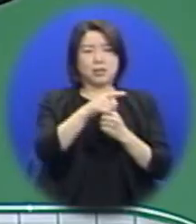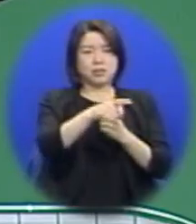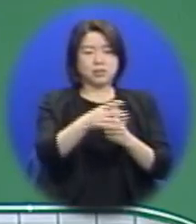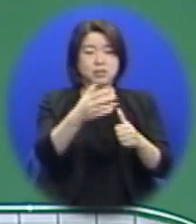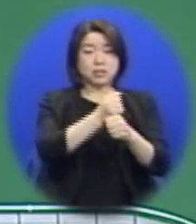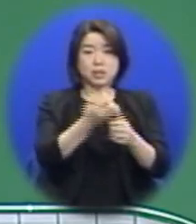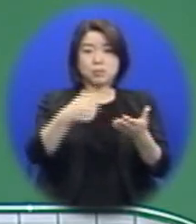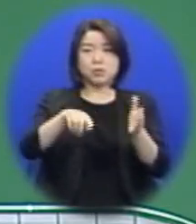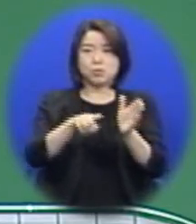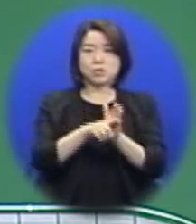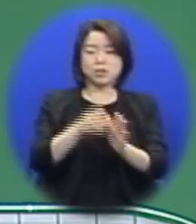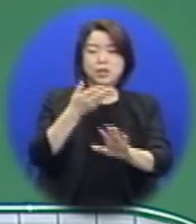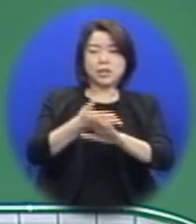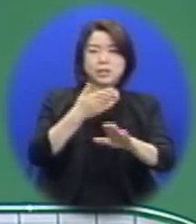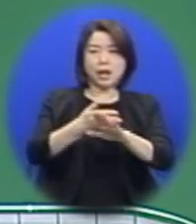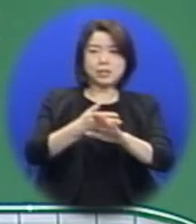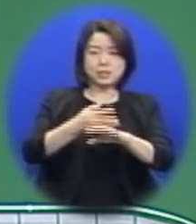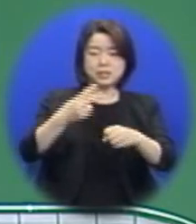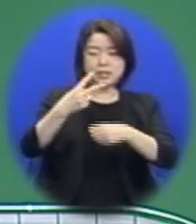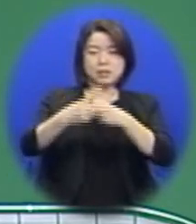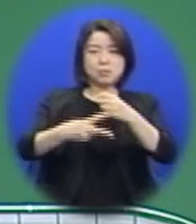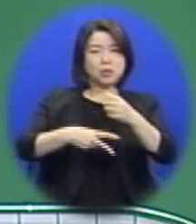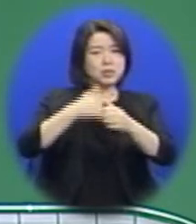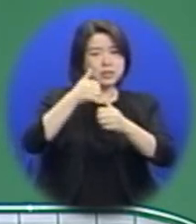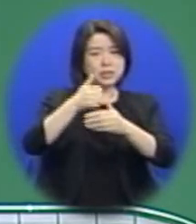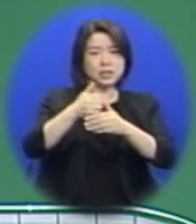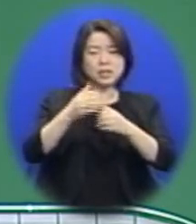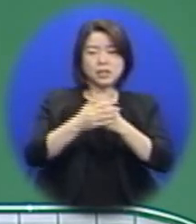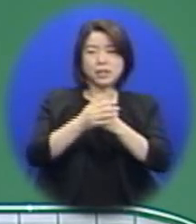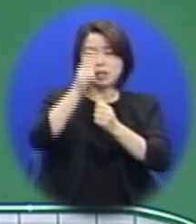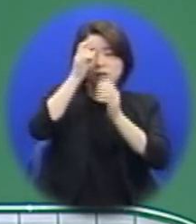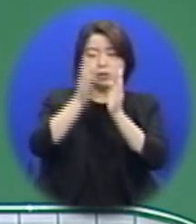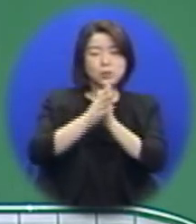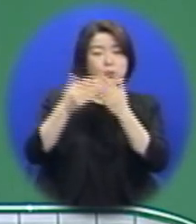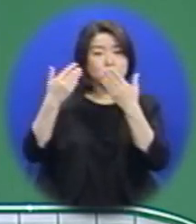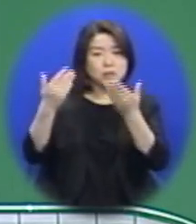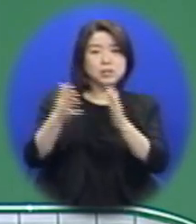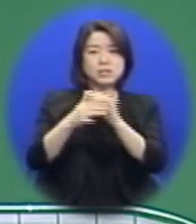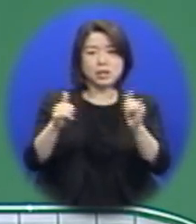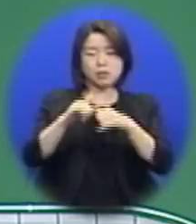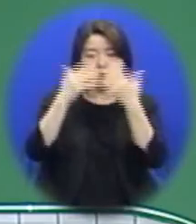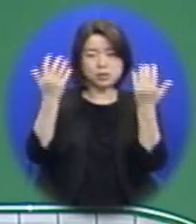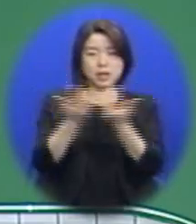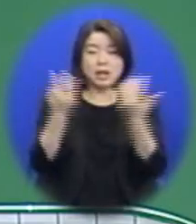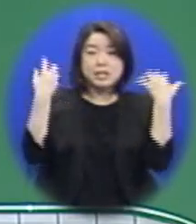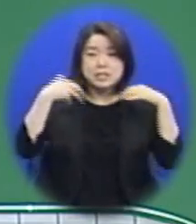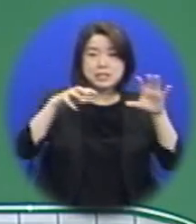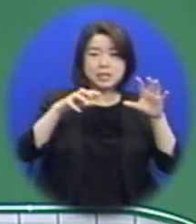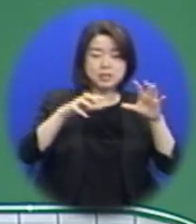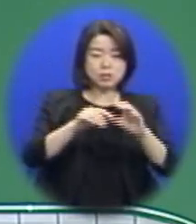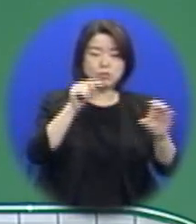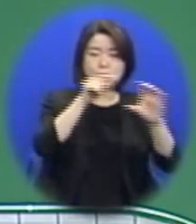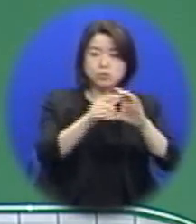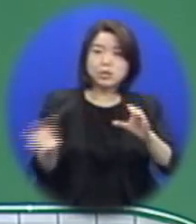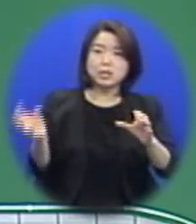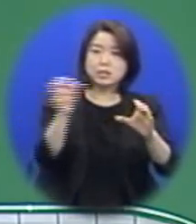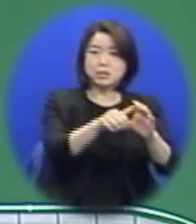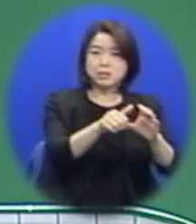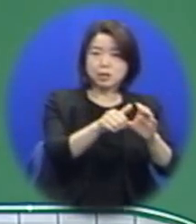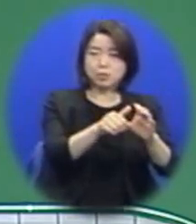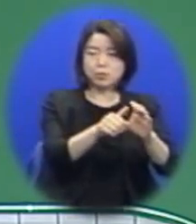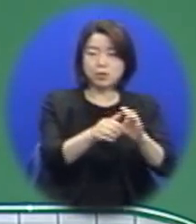기도하는 사람은 다 사자굴에 보냅시다 이런 칙령을 만들고 결국 다니엘을 올무에 걸리게